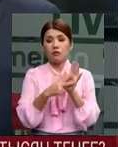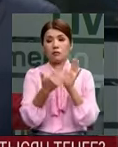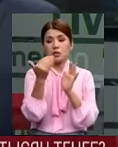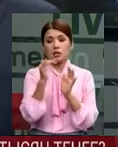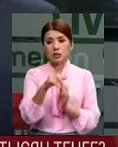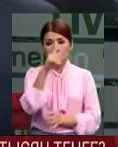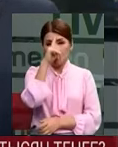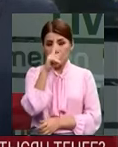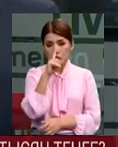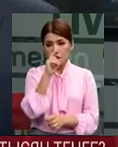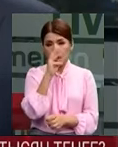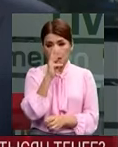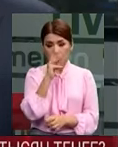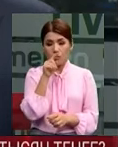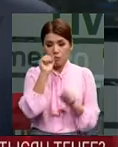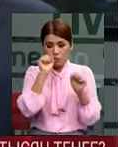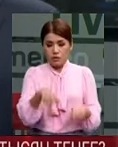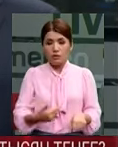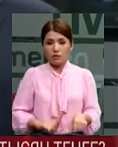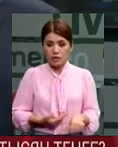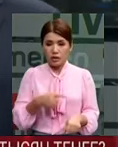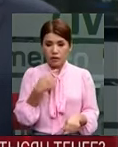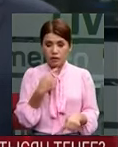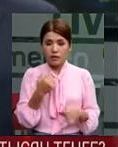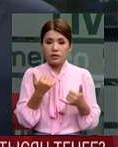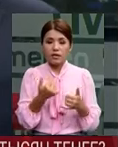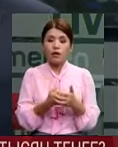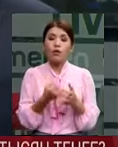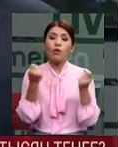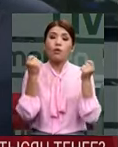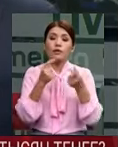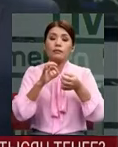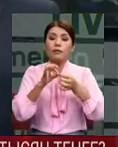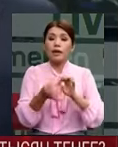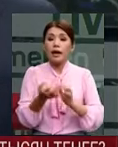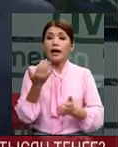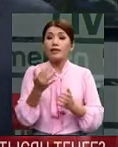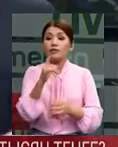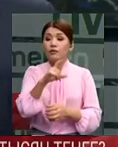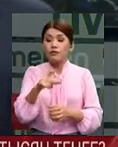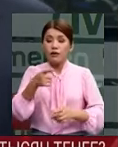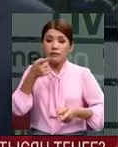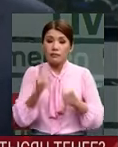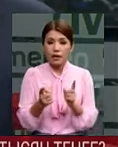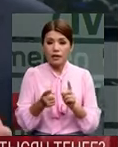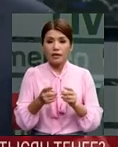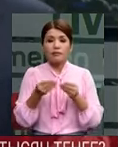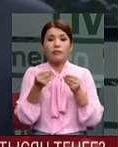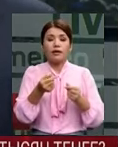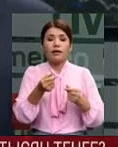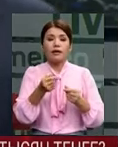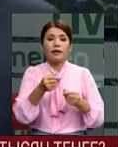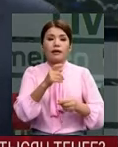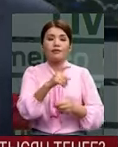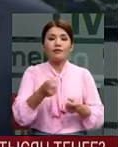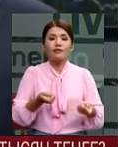месяц прожить вполне можно. Сегодня моя коллега Саян Санакова попыталась разобраться, на что если петицию по фантастическому сценарию реализуют на